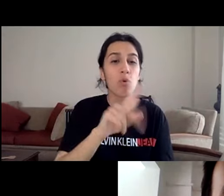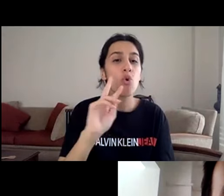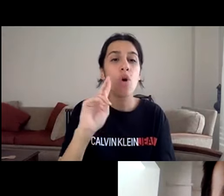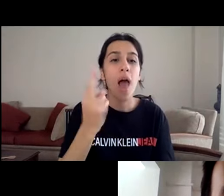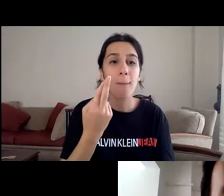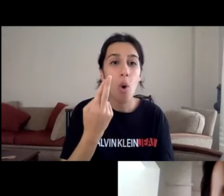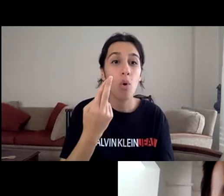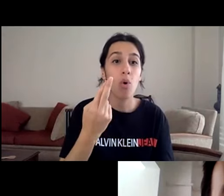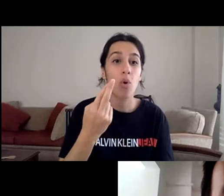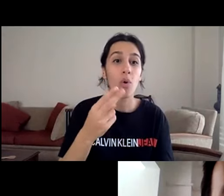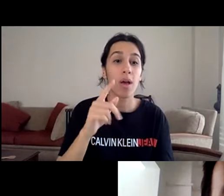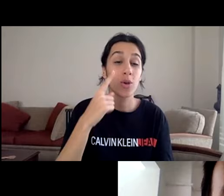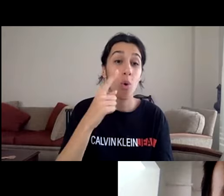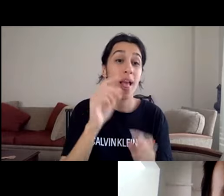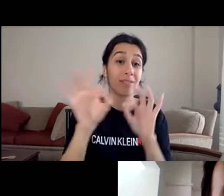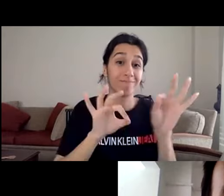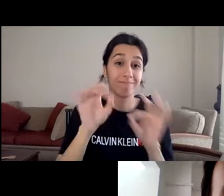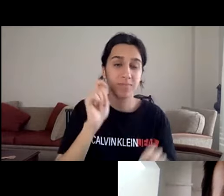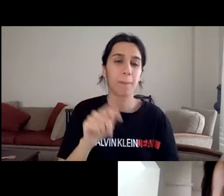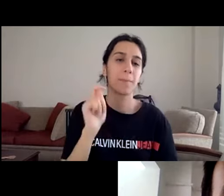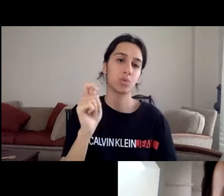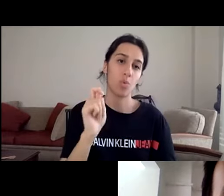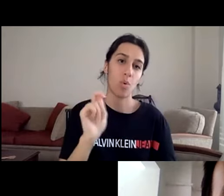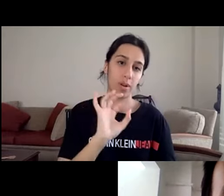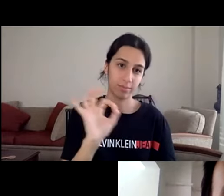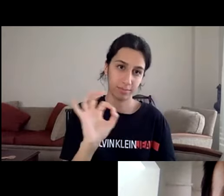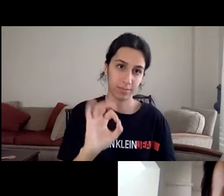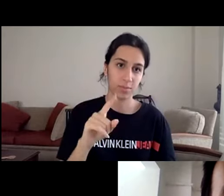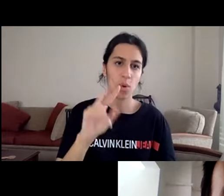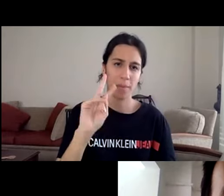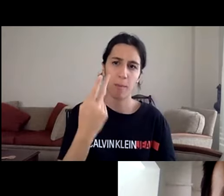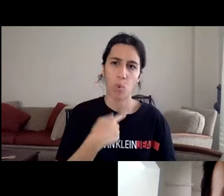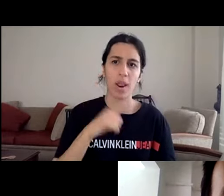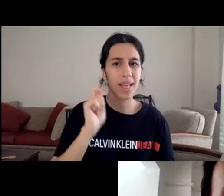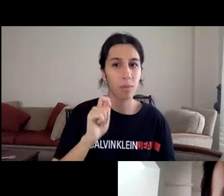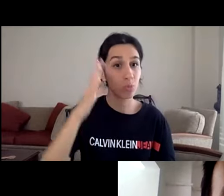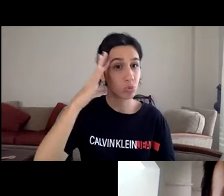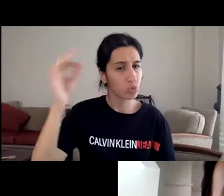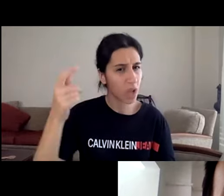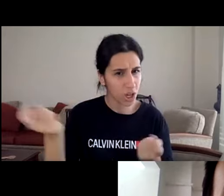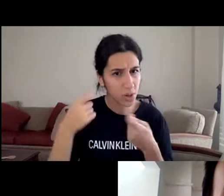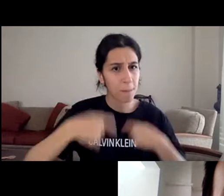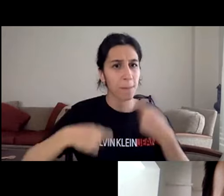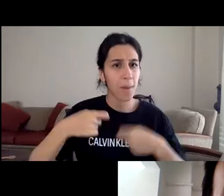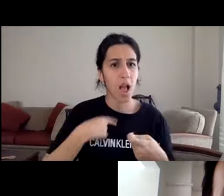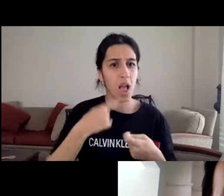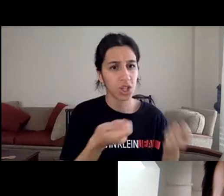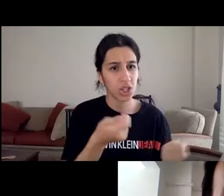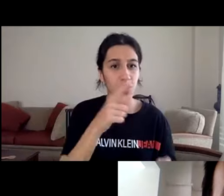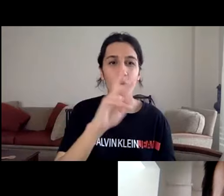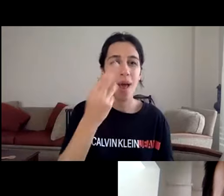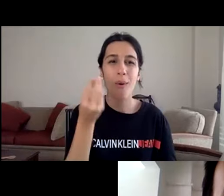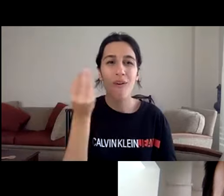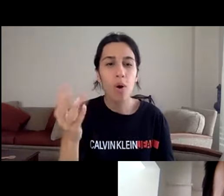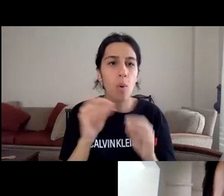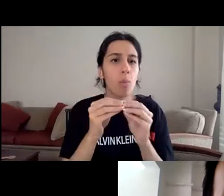yerine getirecek şekilde düzenlemek zor bir iş. Yani işte böyle raporlar yapıyoruz çünkü işte Turkcell'le çalıştık, bankalarla çalıştık. O raporu veriyorsunuz. Bu sefer de sorun şu